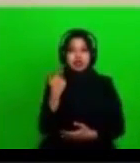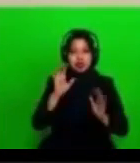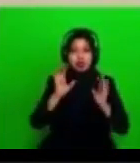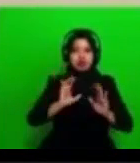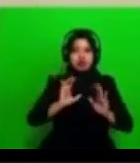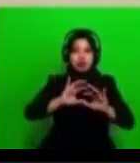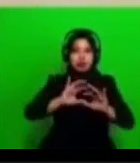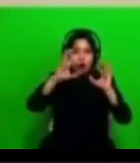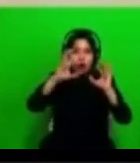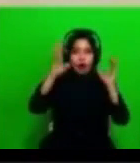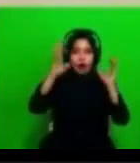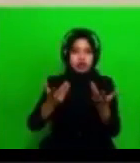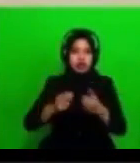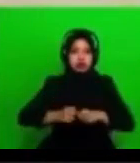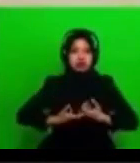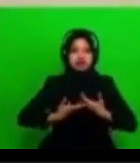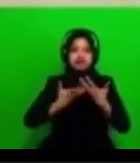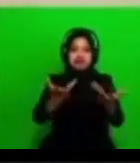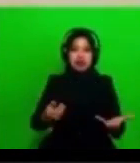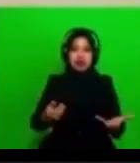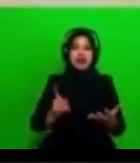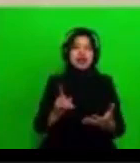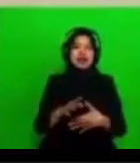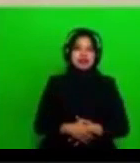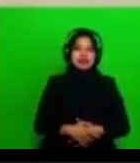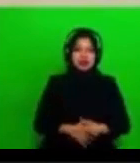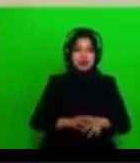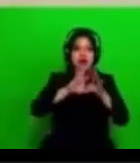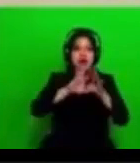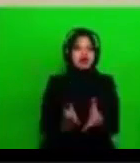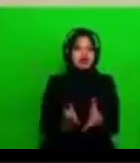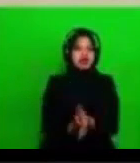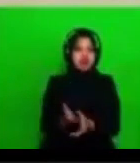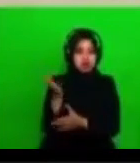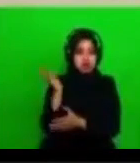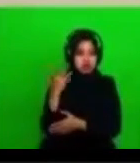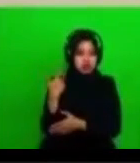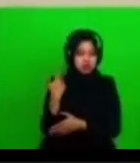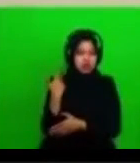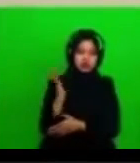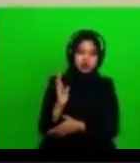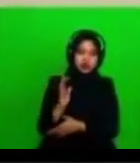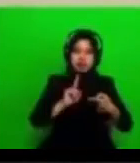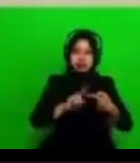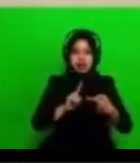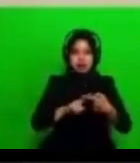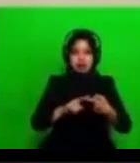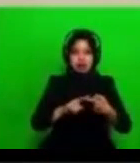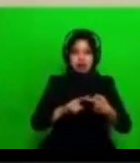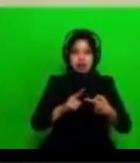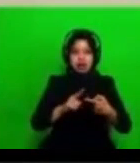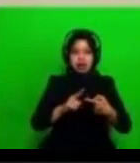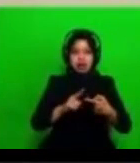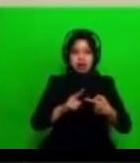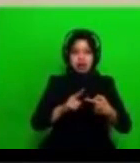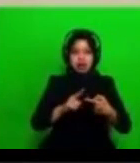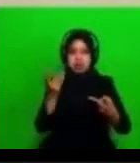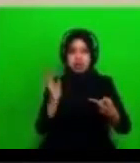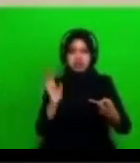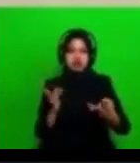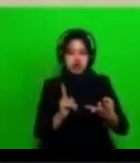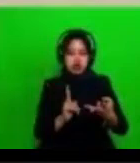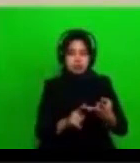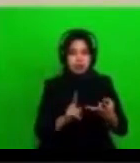tadi sudah ada hadiah-hadiah lainnya juga. Sudah menebar hadiah. Betul. Di antaranya door prize tadi. Wow, door prize terus sesi 1. Penanya sudah